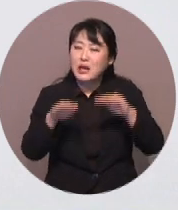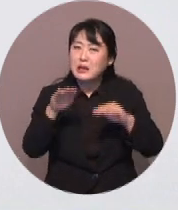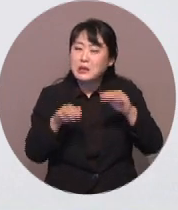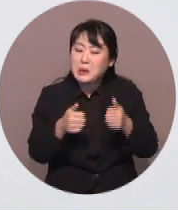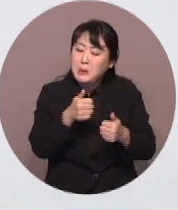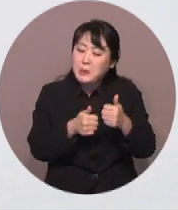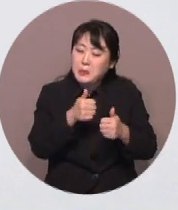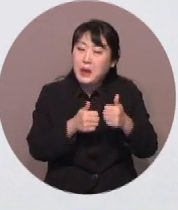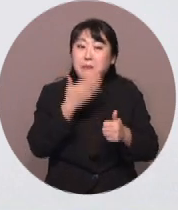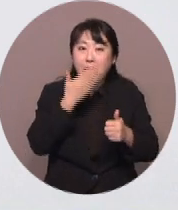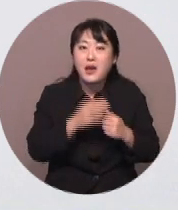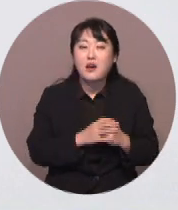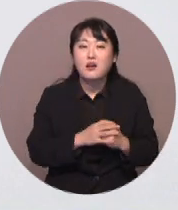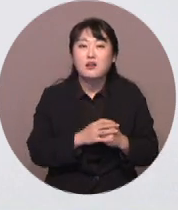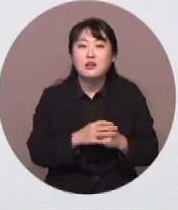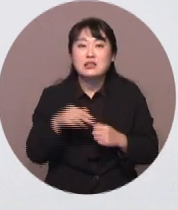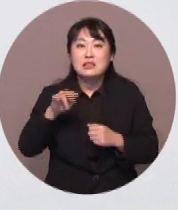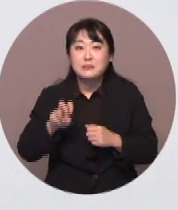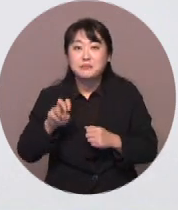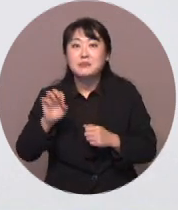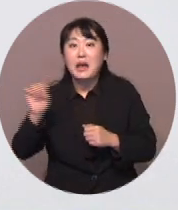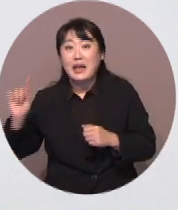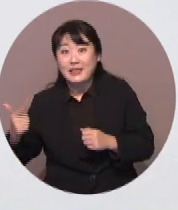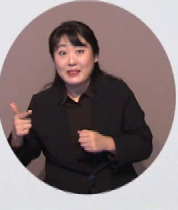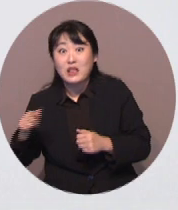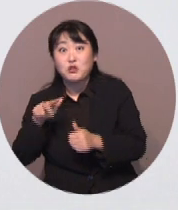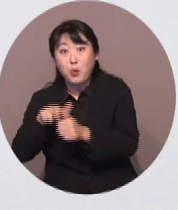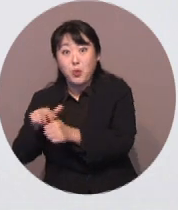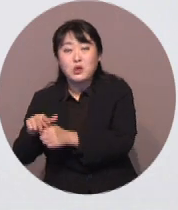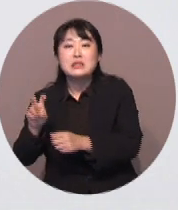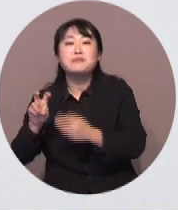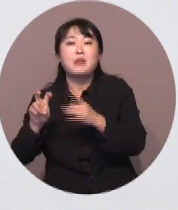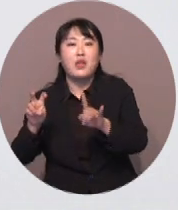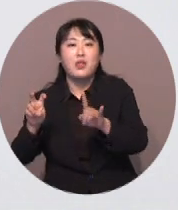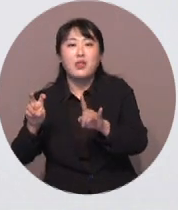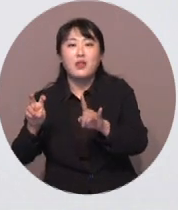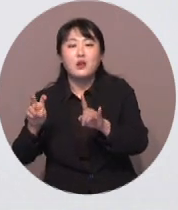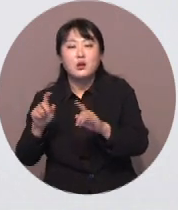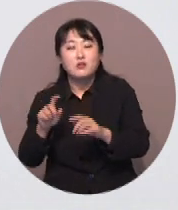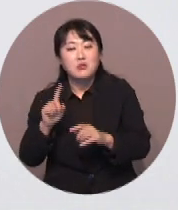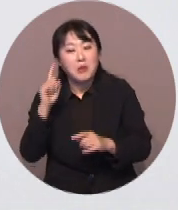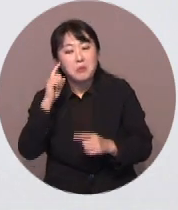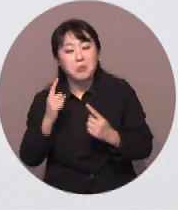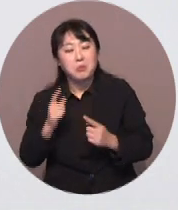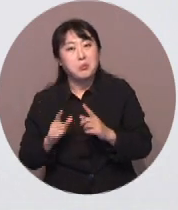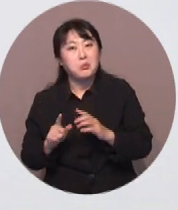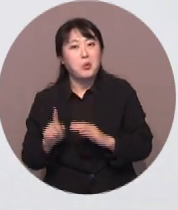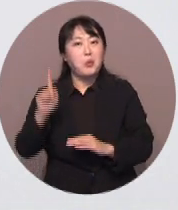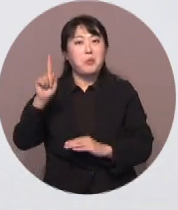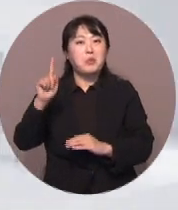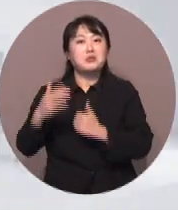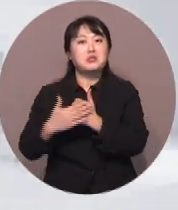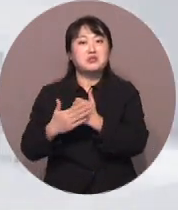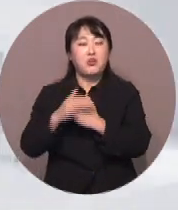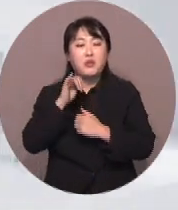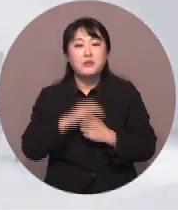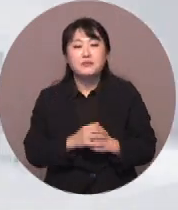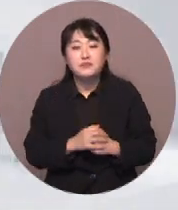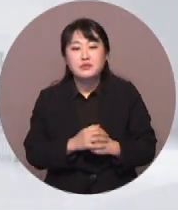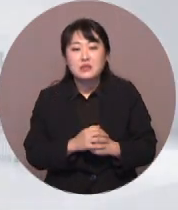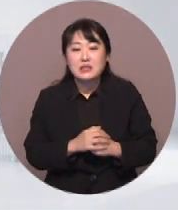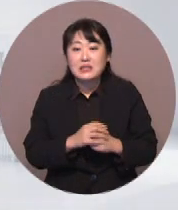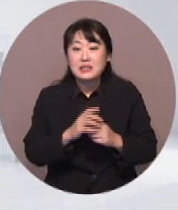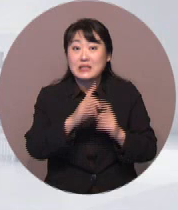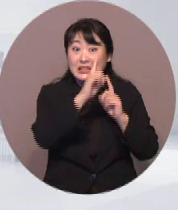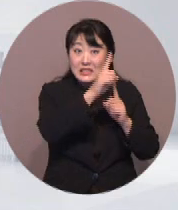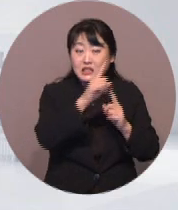접전 양상 이고 심상정 안철수 후보는 20대 로부터 상대적으로 높은 지지를 받았습니다 이재명